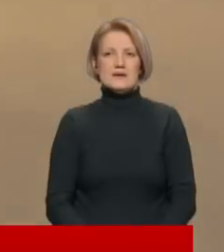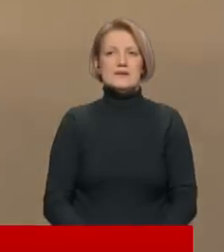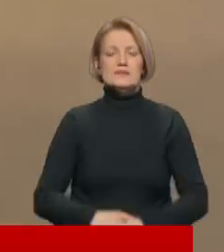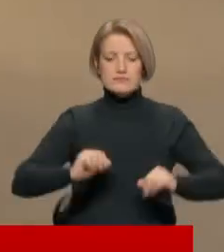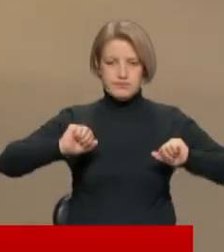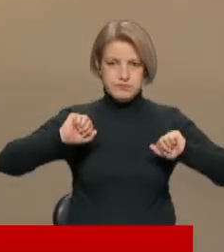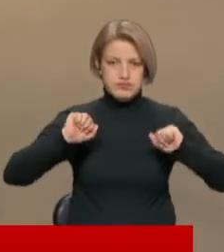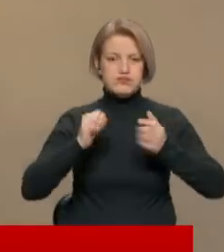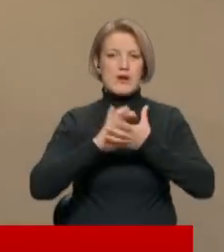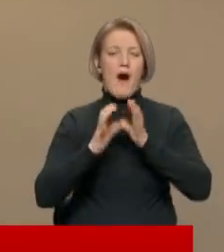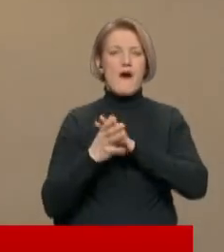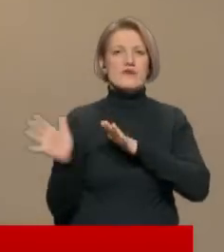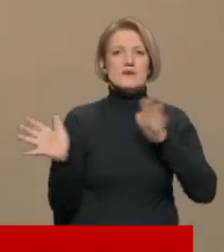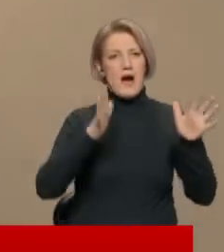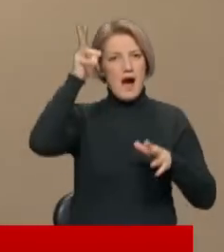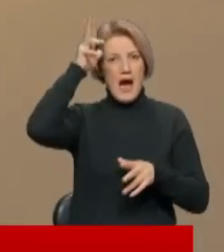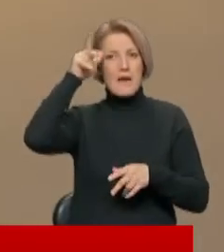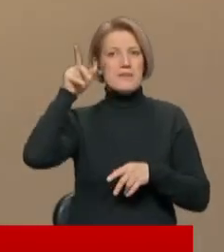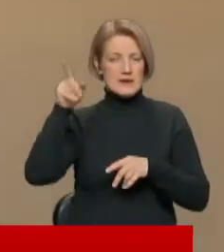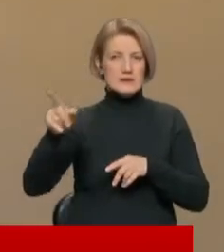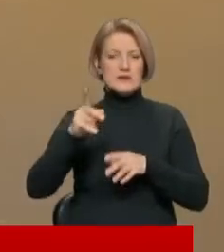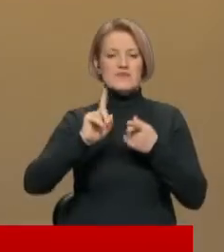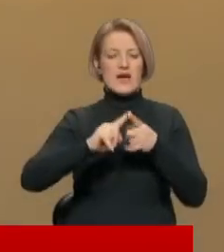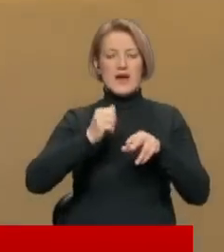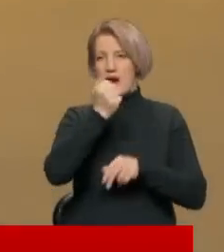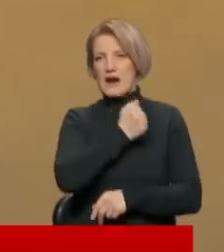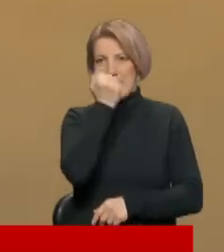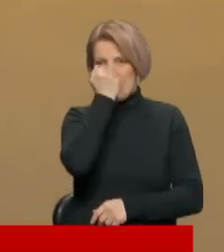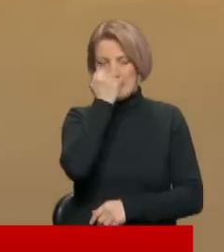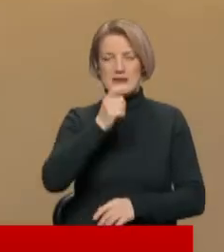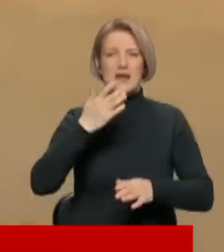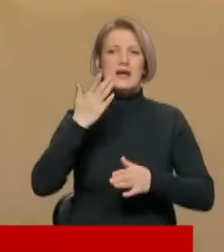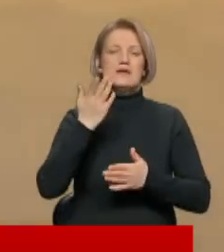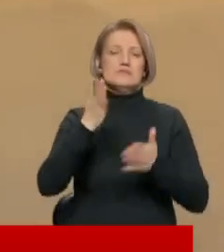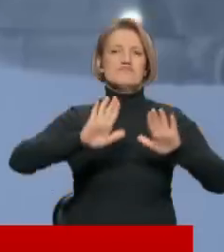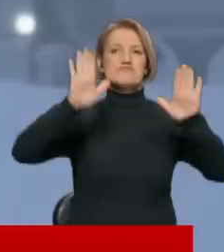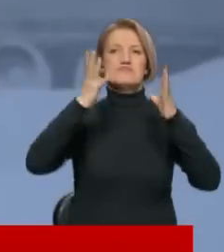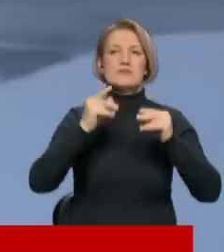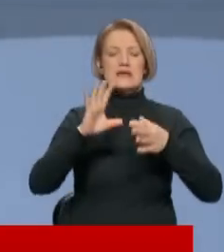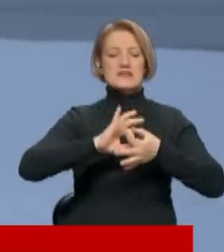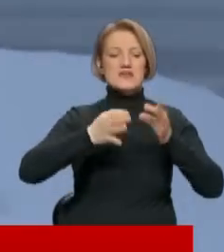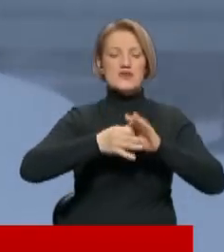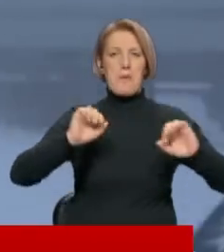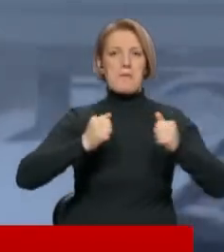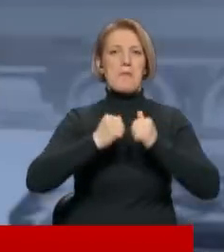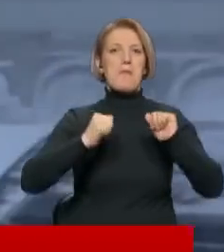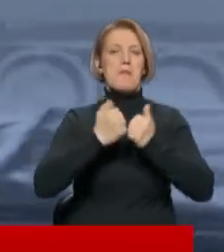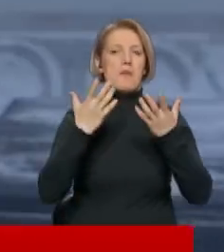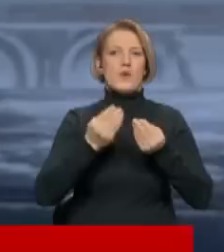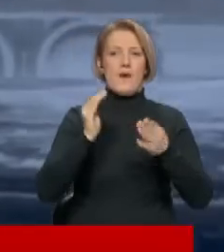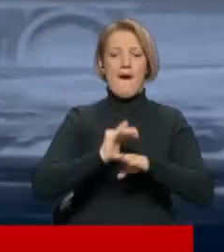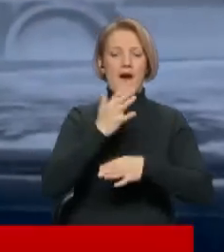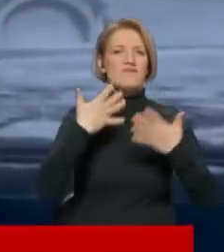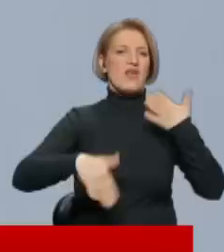dondurucu soğuk ve kar fırtınası Amerika Birleşik Devletleri ve kanada'yı esir aldığı buzlanma nedeniyle zincirleme kazalar birbirini izledi